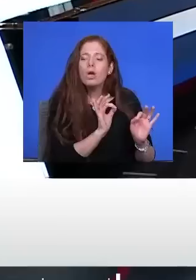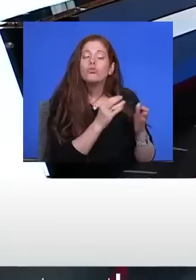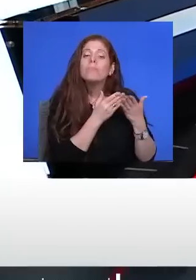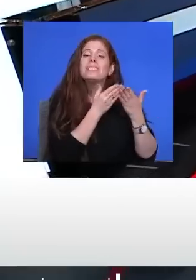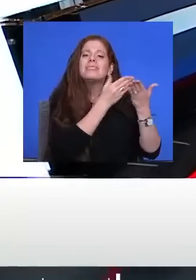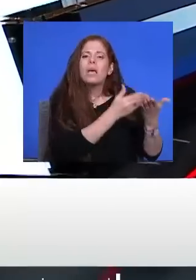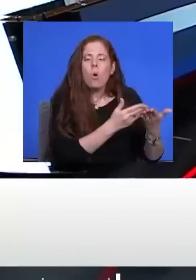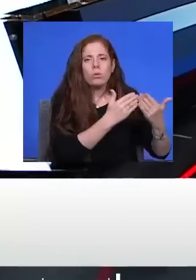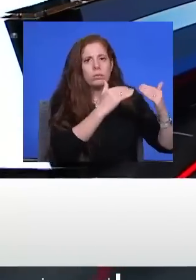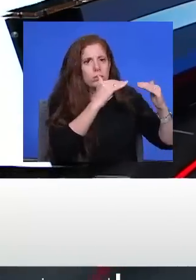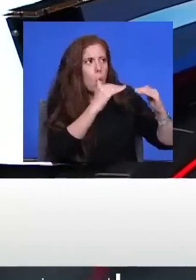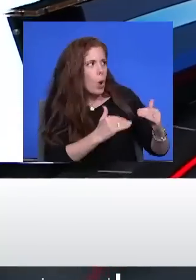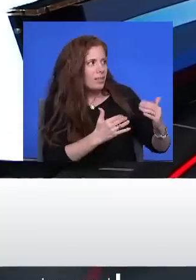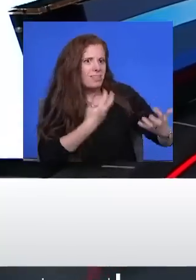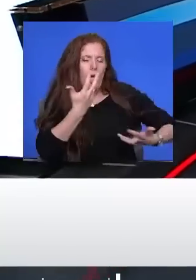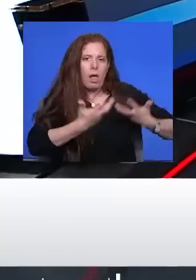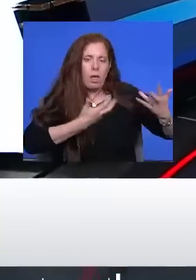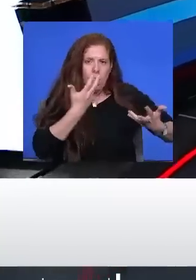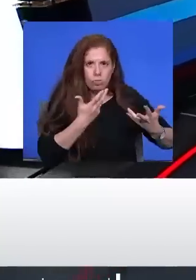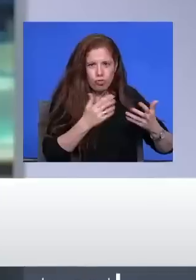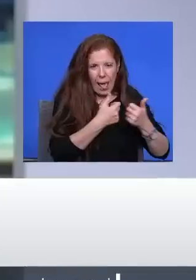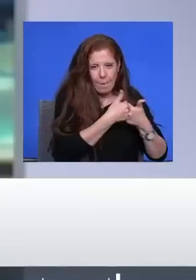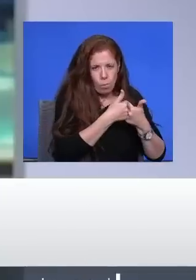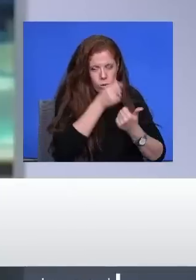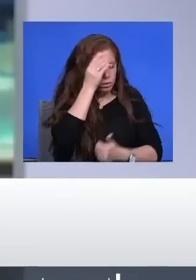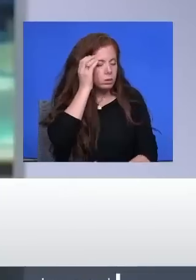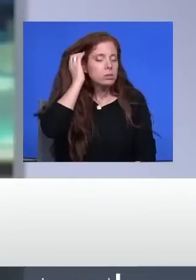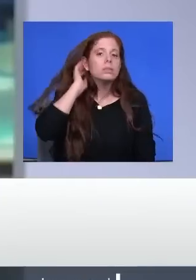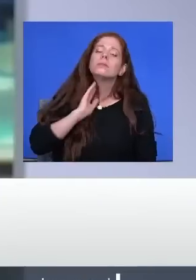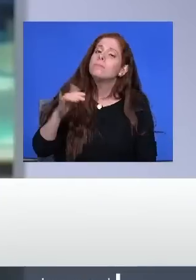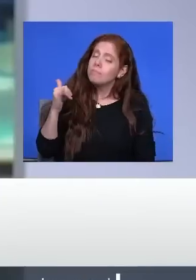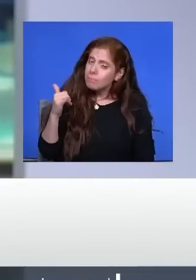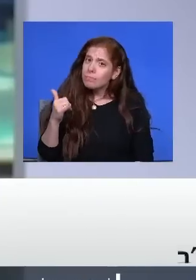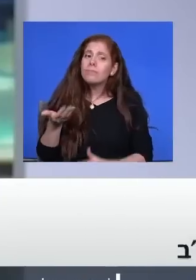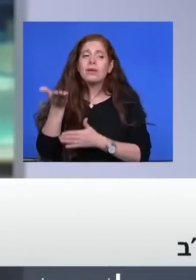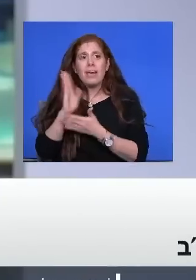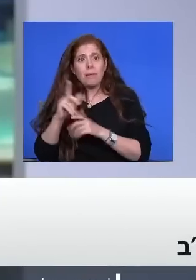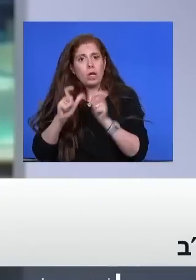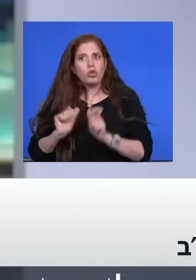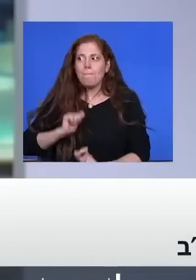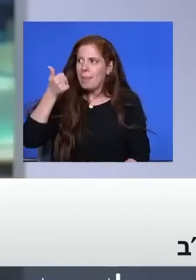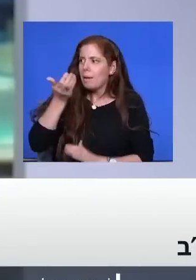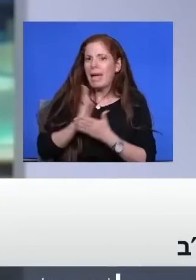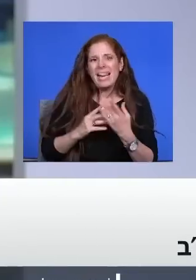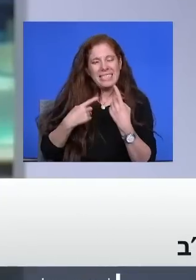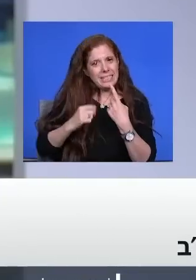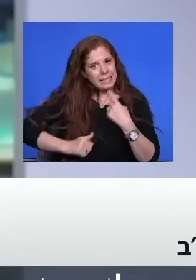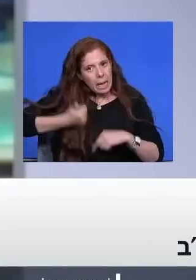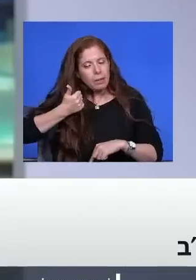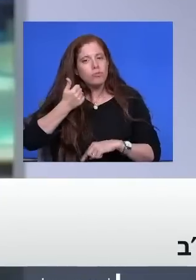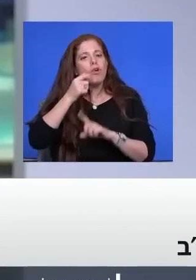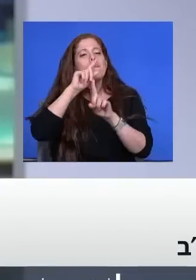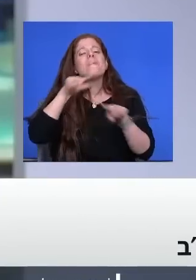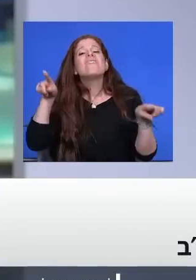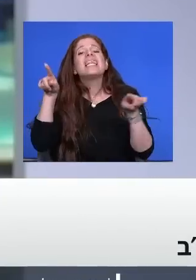את הטמפרטורה של האימות הזה. נכון, בעיקר מצד חברים בקואליציה, חלקם בכירים, חלקם שרים, שלמעשה מבטלים את